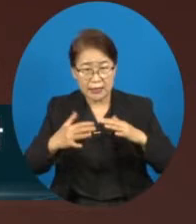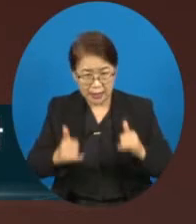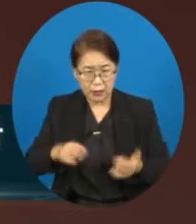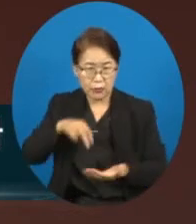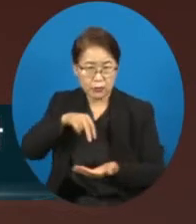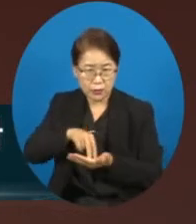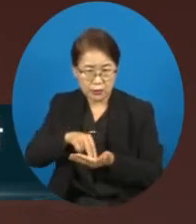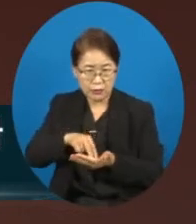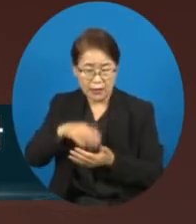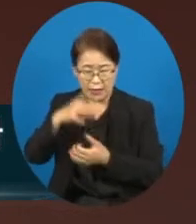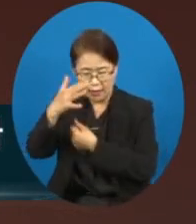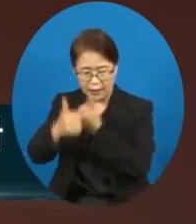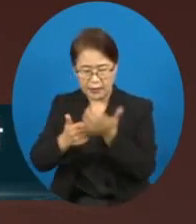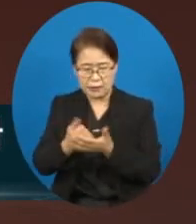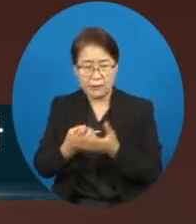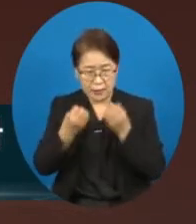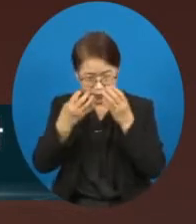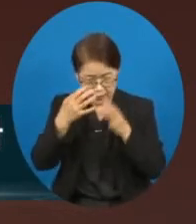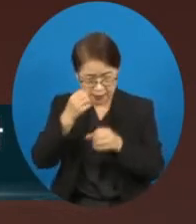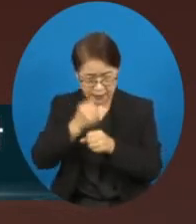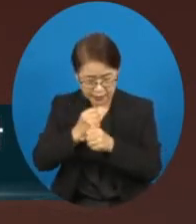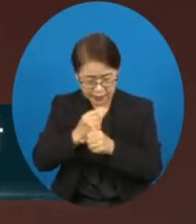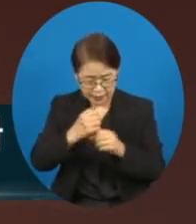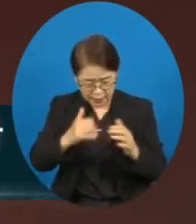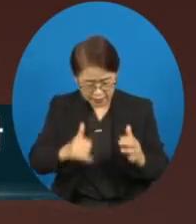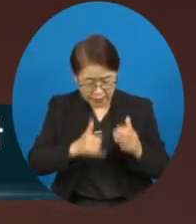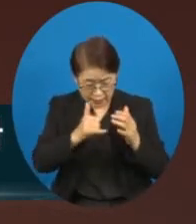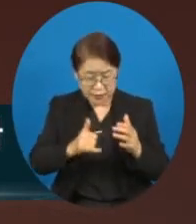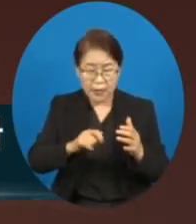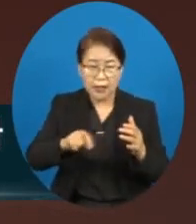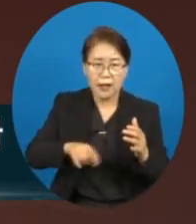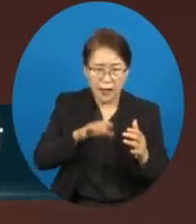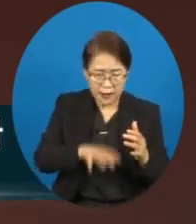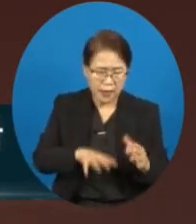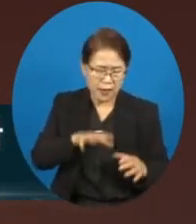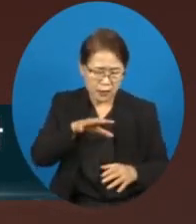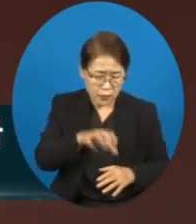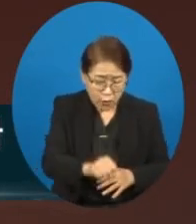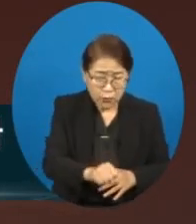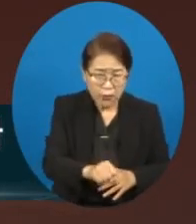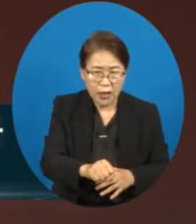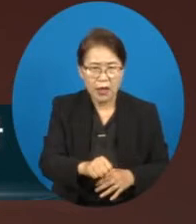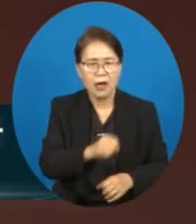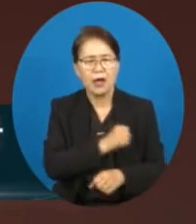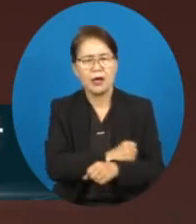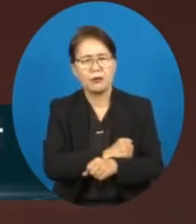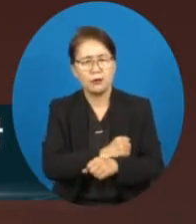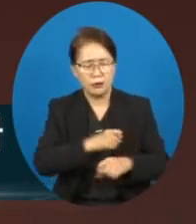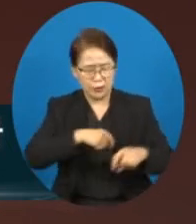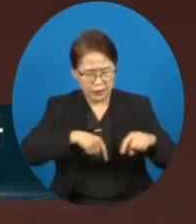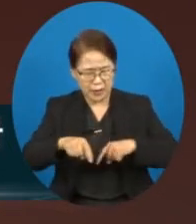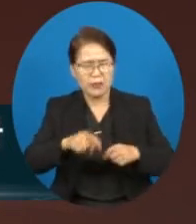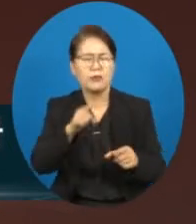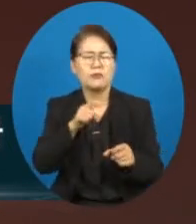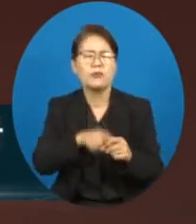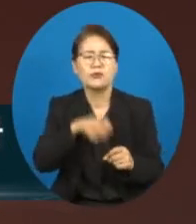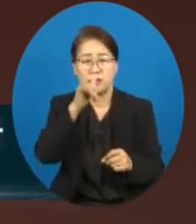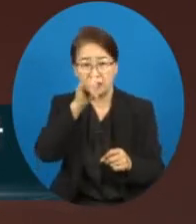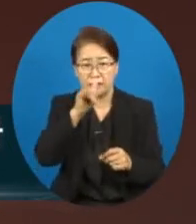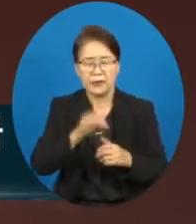하나님의 창조를 하나님을 대신하여 정복하고 다스리도록 하기 위함이라는